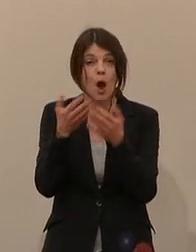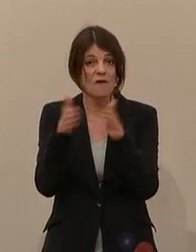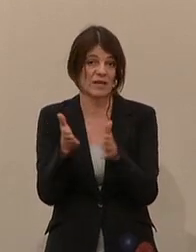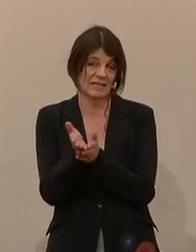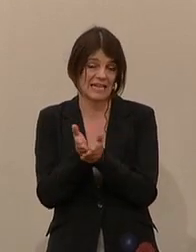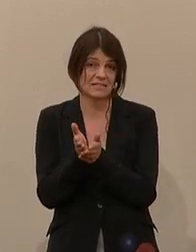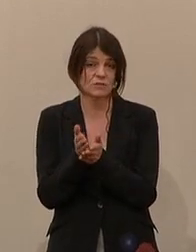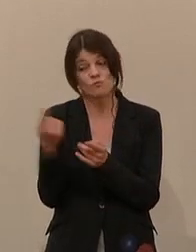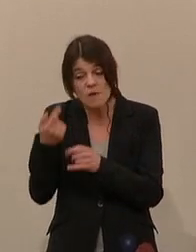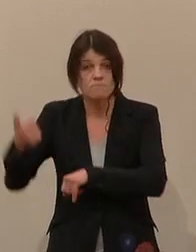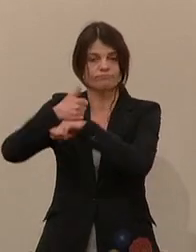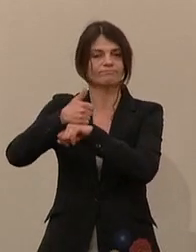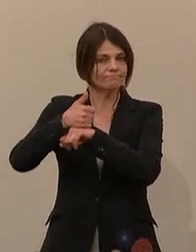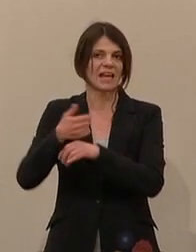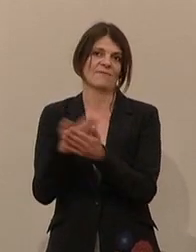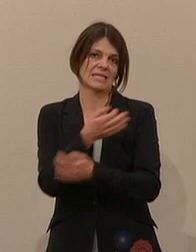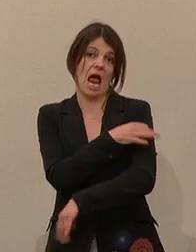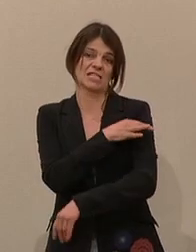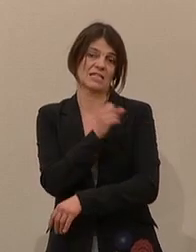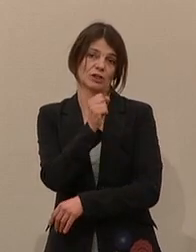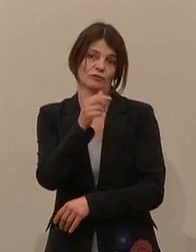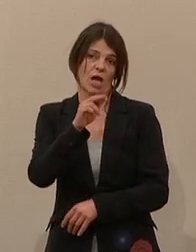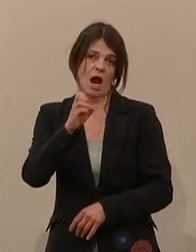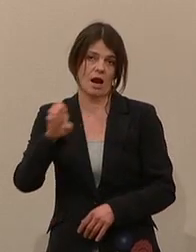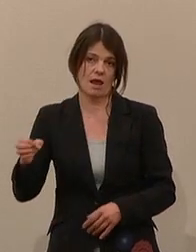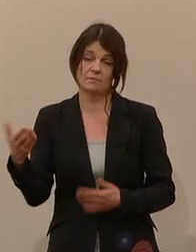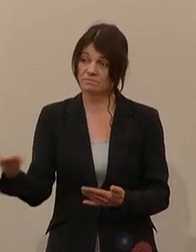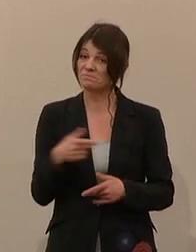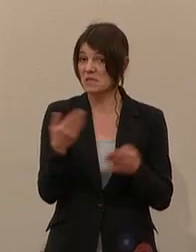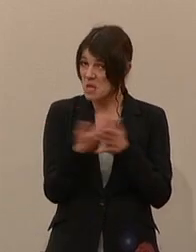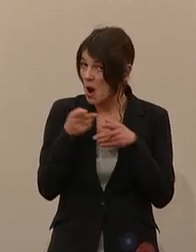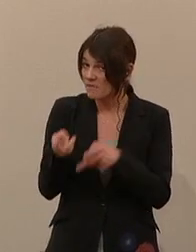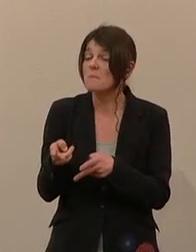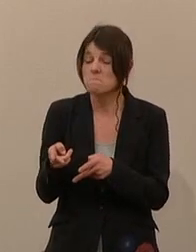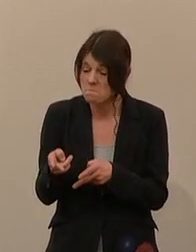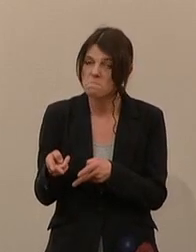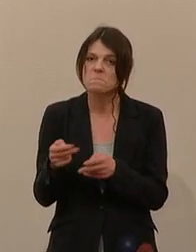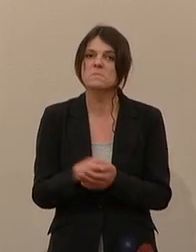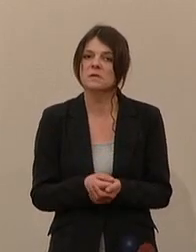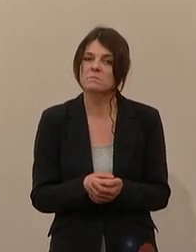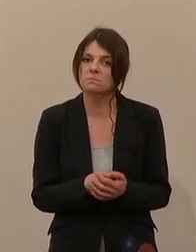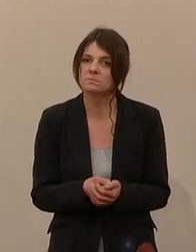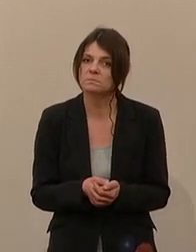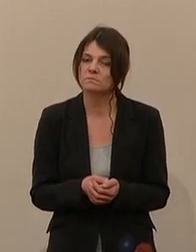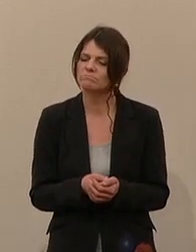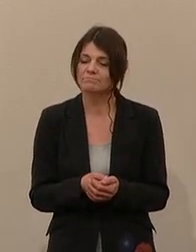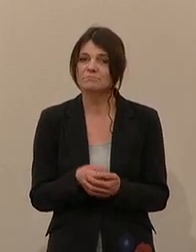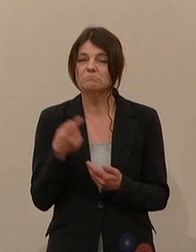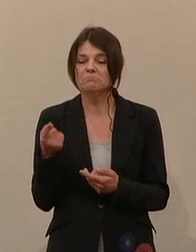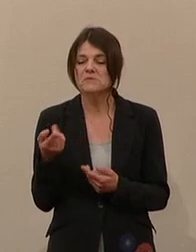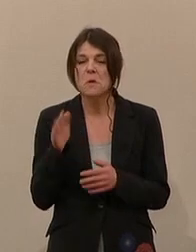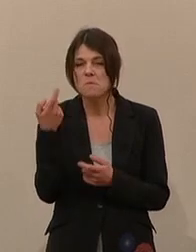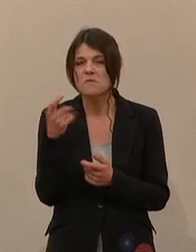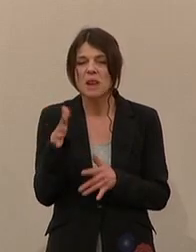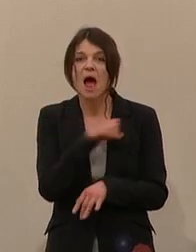Führung von Vizekanzler Strache geht und der, wie ich meine, nicht nur ein von Erfolg gekrönter Weg